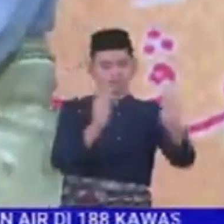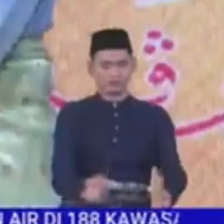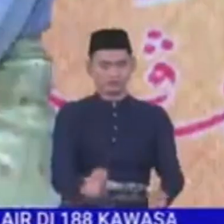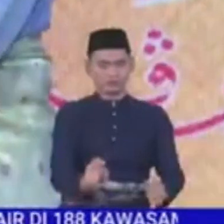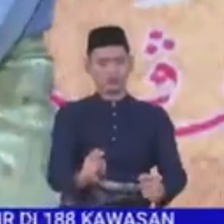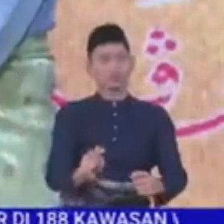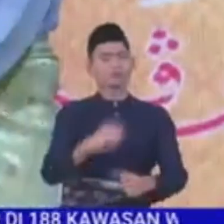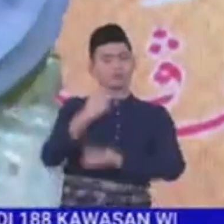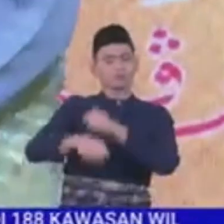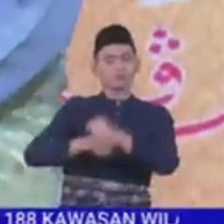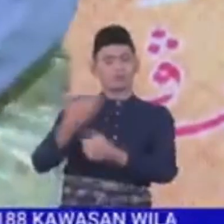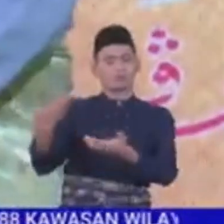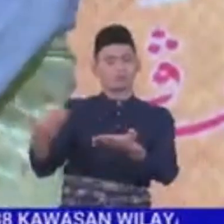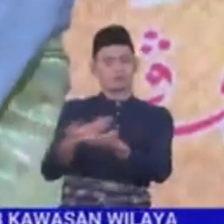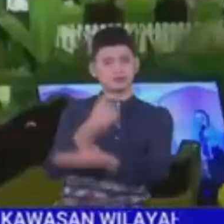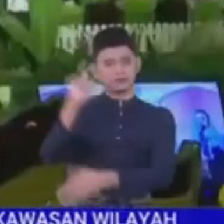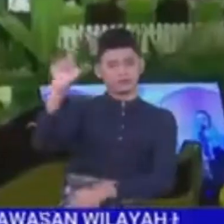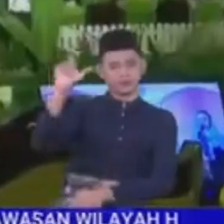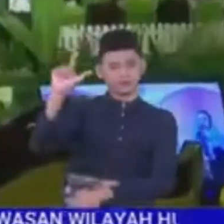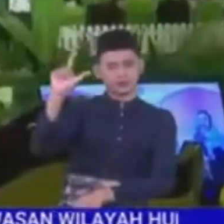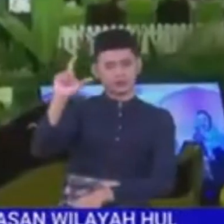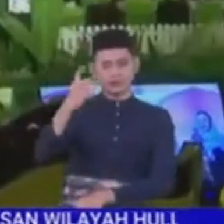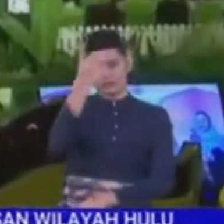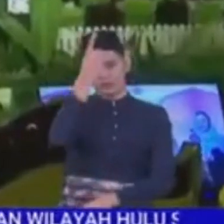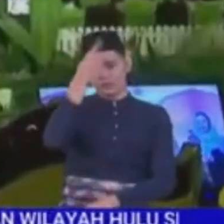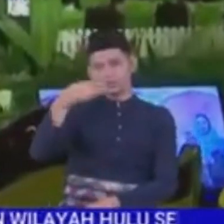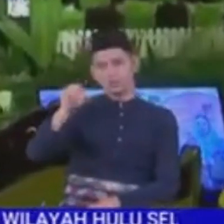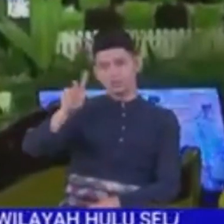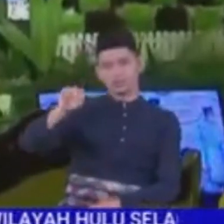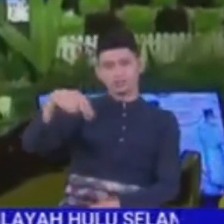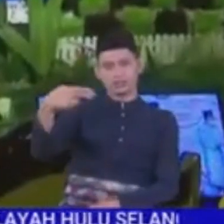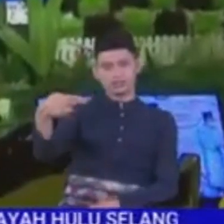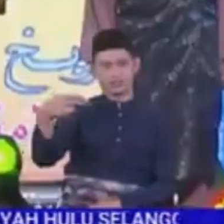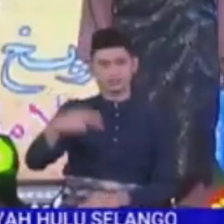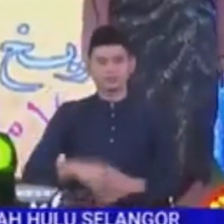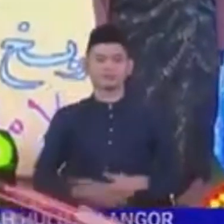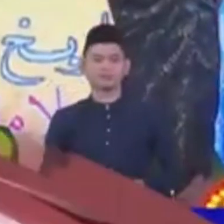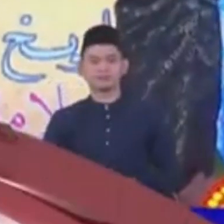24 Hijrah Cinta toastan awang-awang Hai hipertensi